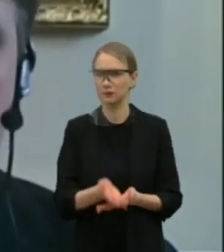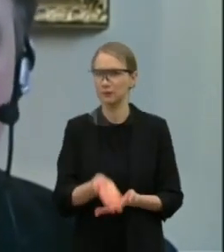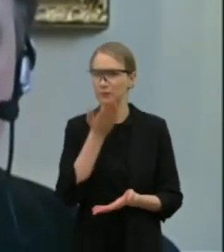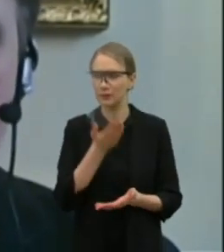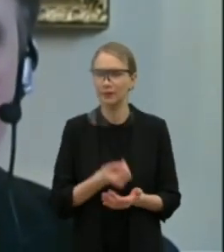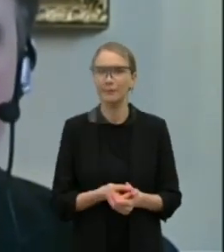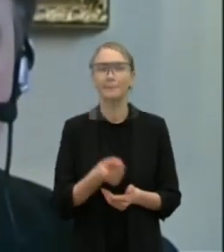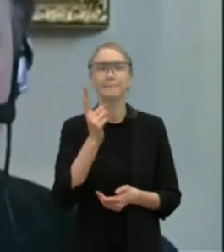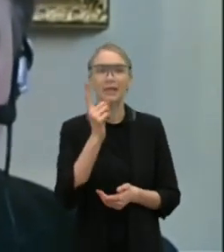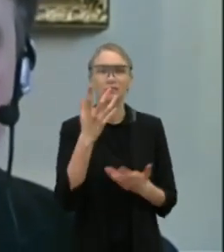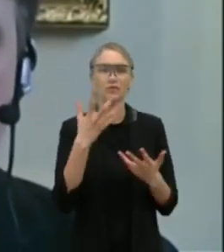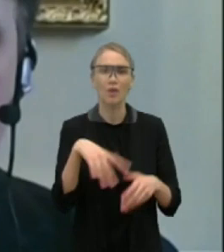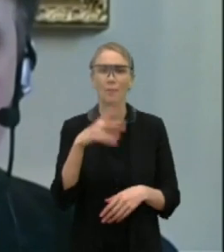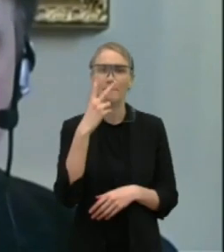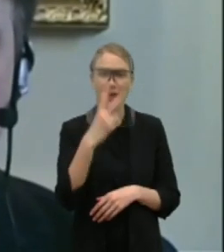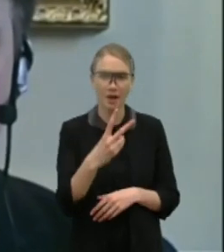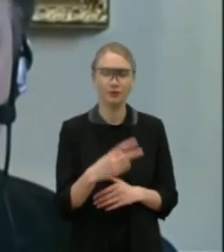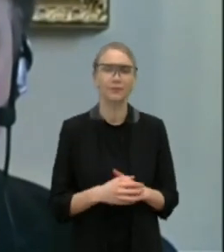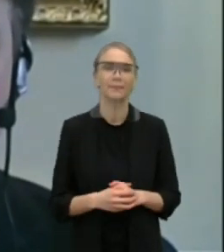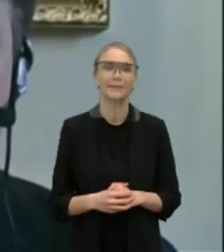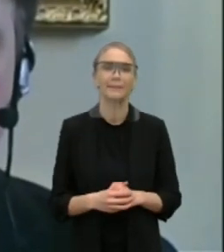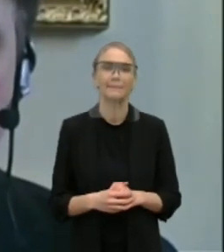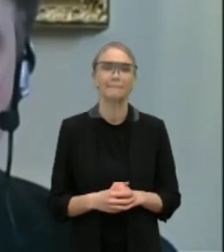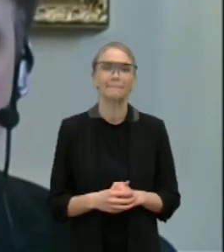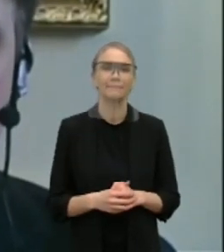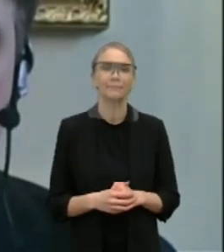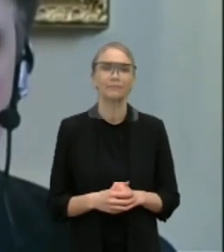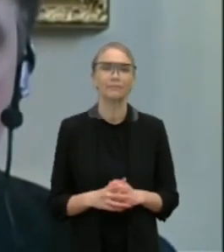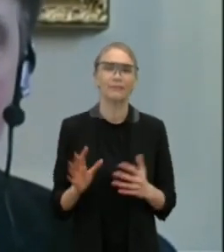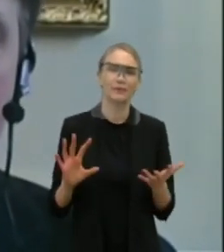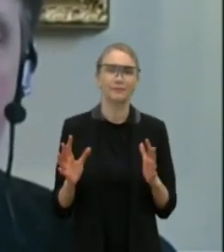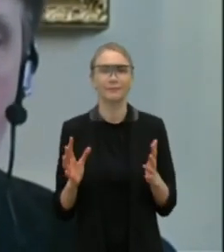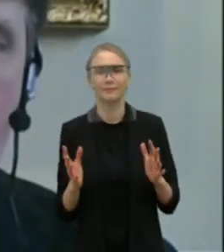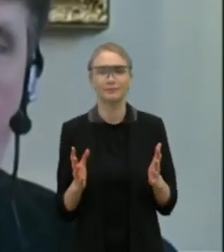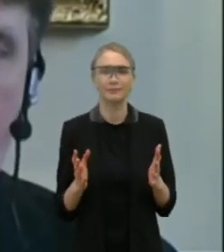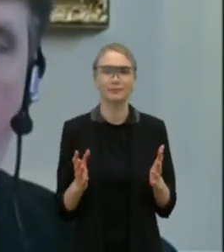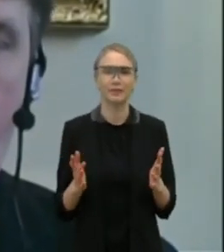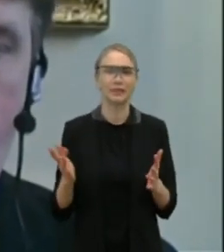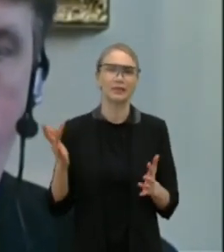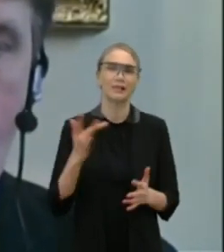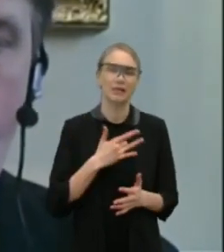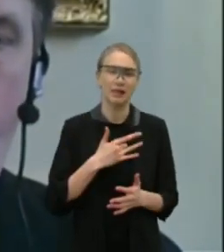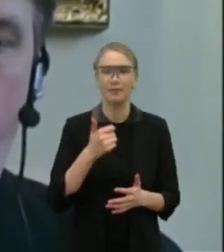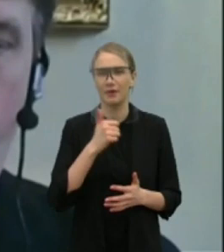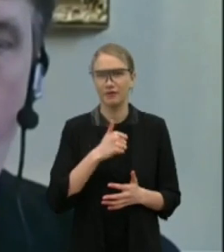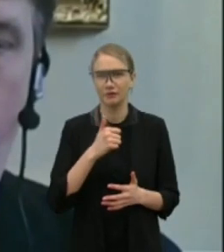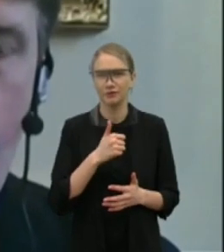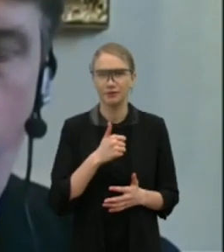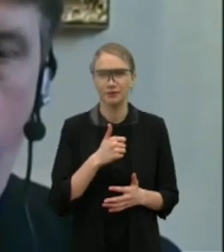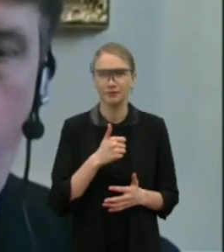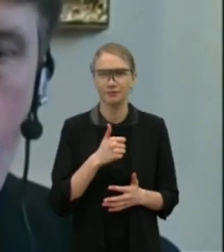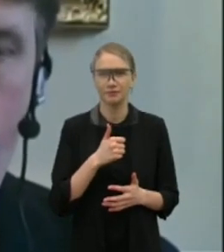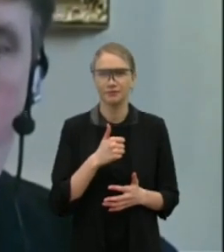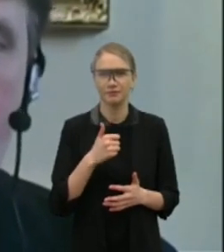skaičiai, bet iš tikrųjų mes matome, kad tikriausiai jau tų, kai, na, sakykime, buvom arti